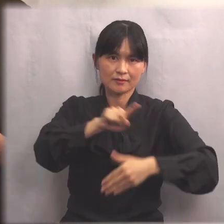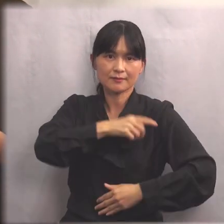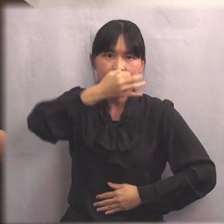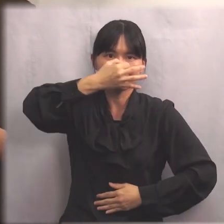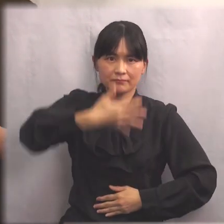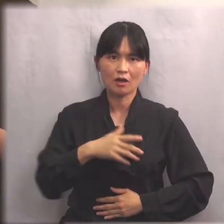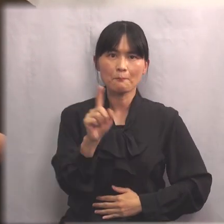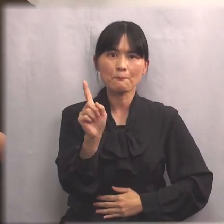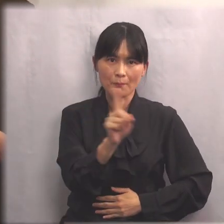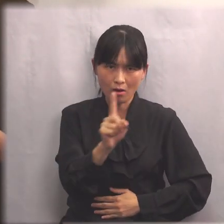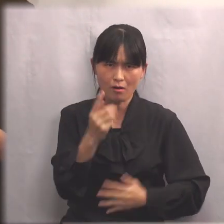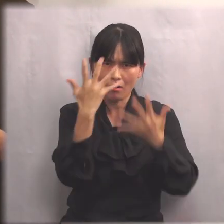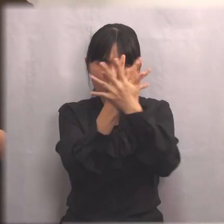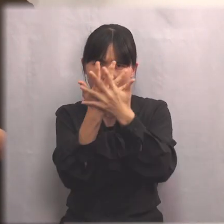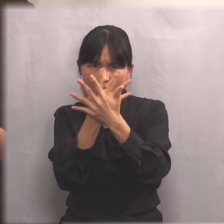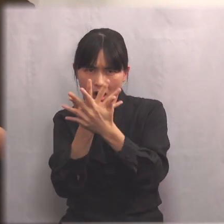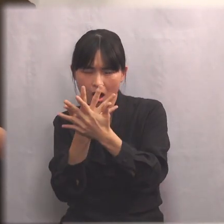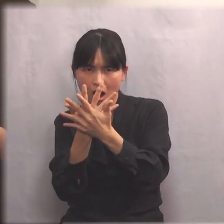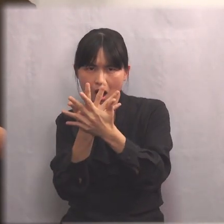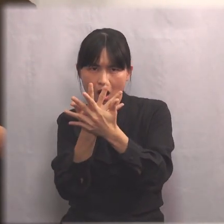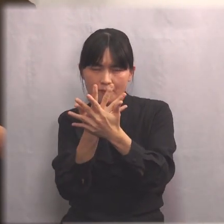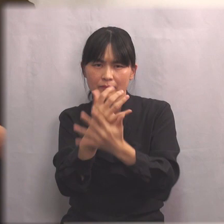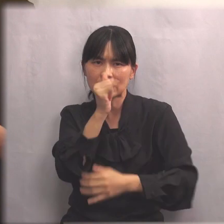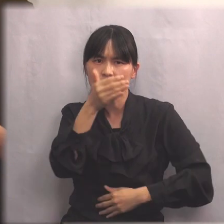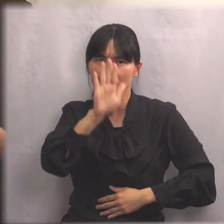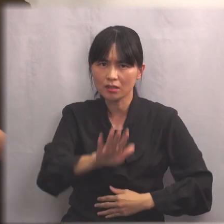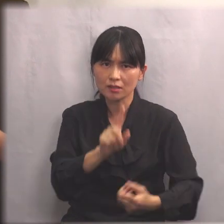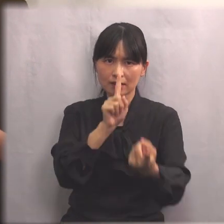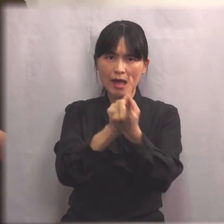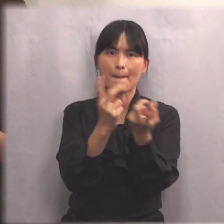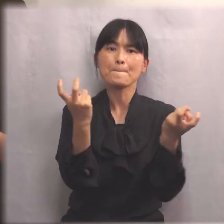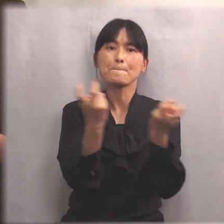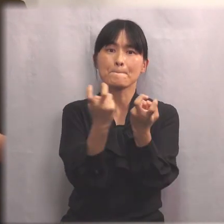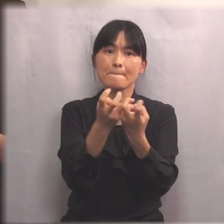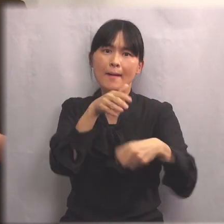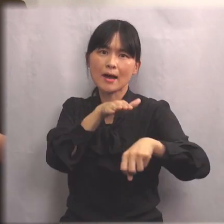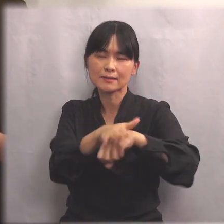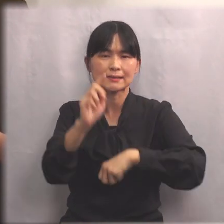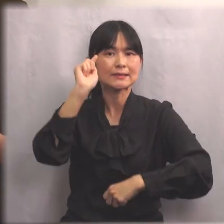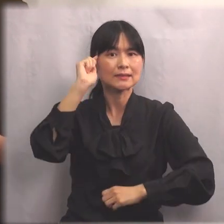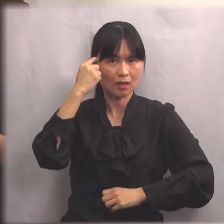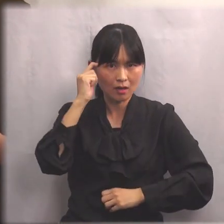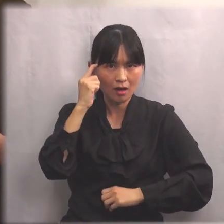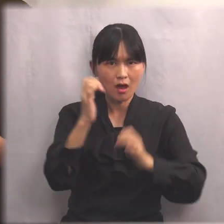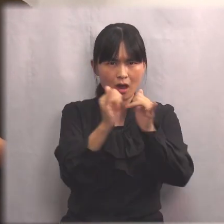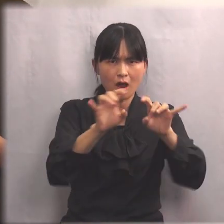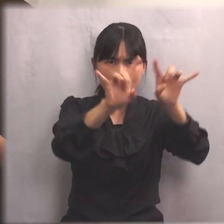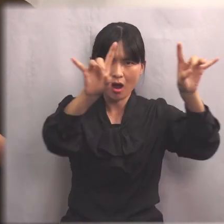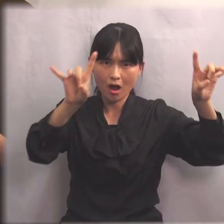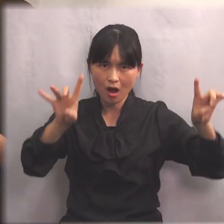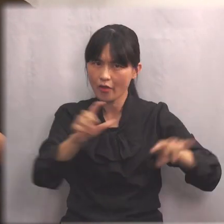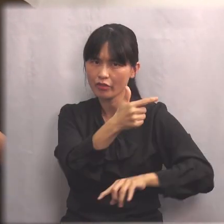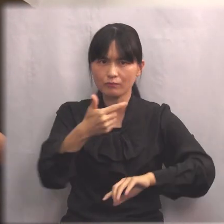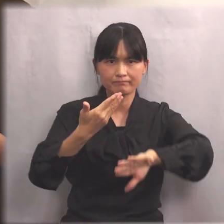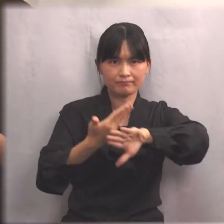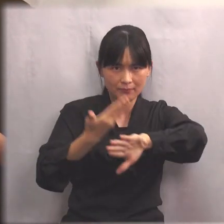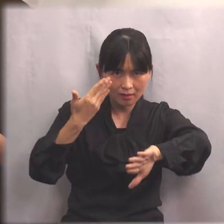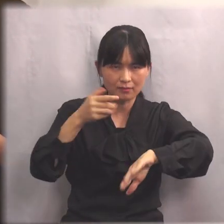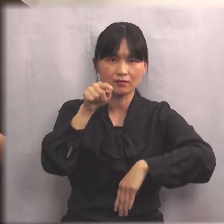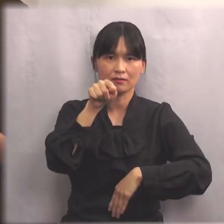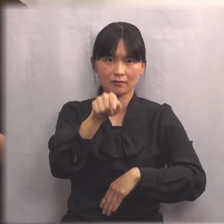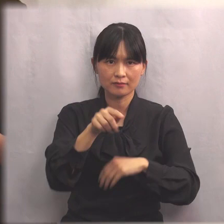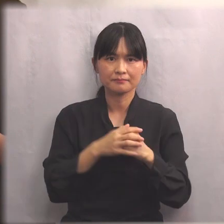힘든 것은 불확실함 앞에서 이를 대하는 방식들에 대한 생각이 사람들 저마다 다른